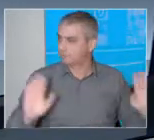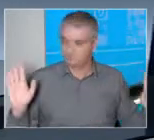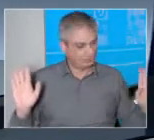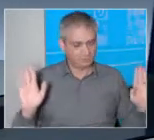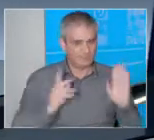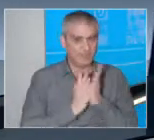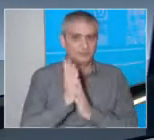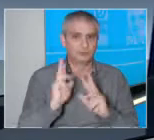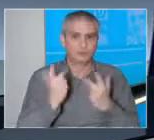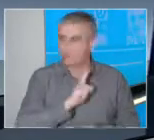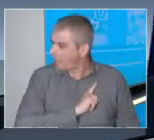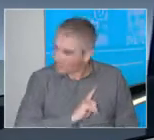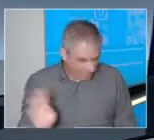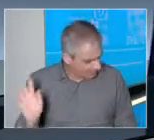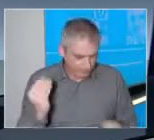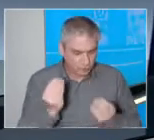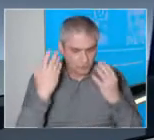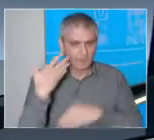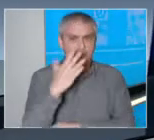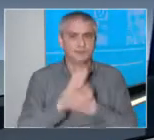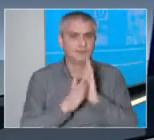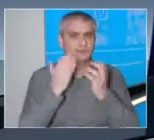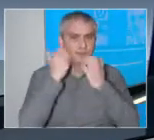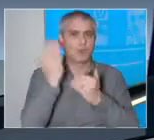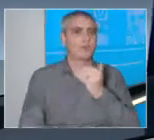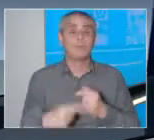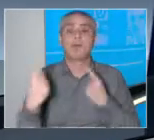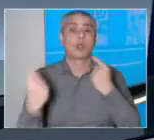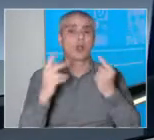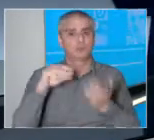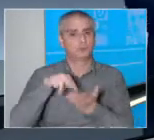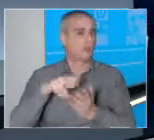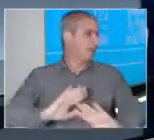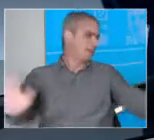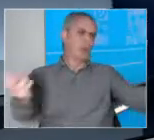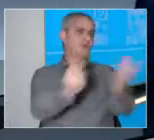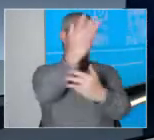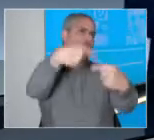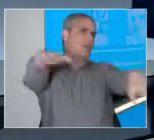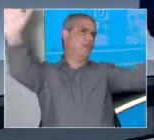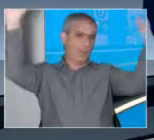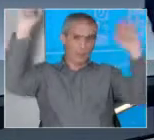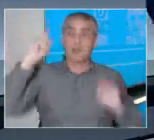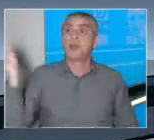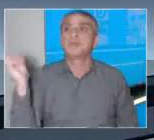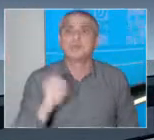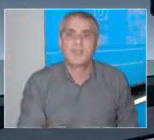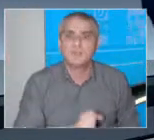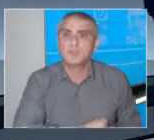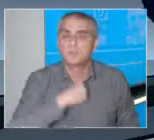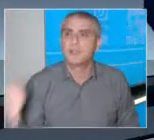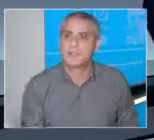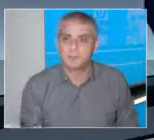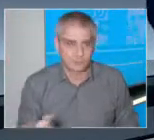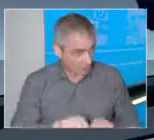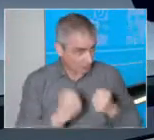לא, בוועדות החקירה. לא, אין אף גורם ממלכתי. נגמר הסיפור. לכל אחד יש פוזיציה אז אל תקים ועדת חקירה. לא, אז תביא גורמים מימין. אם גם